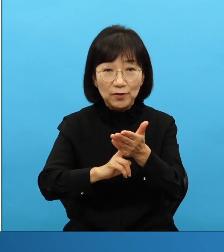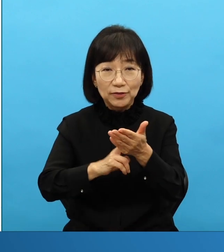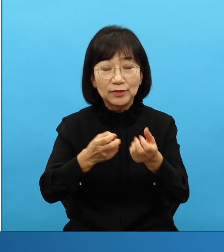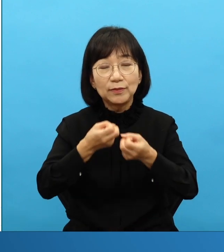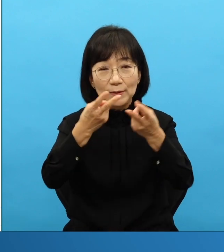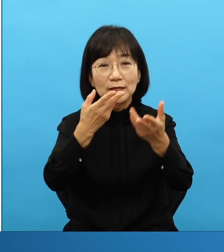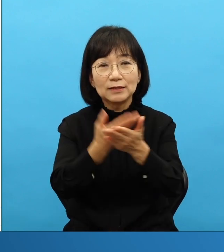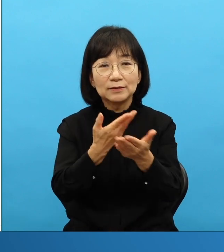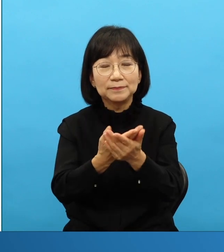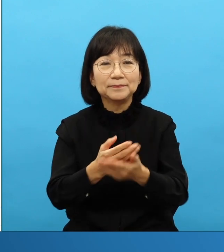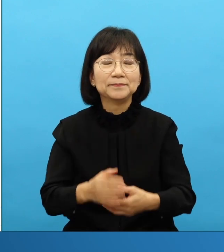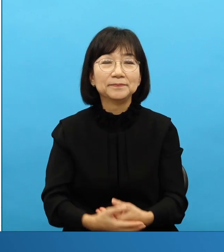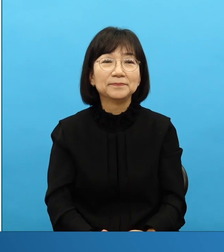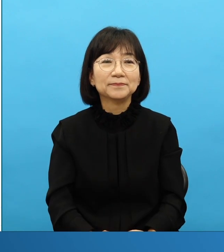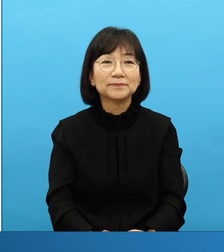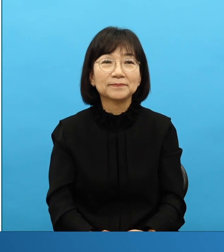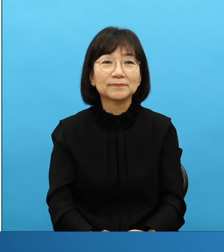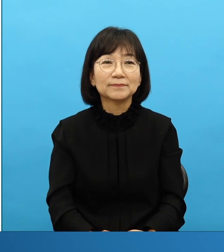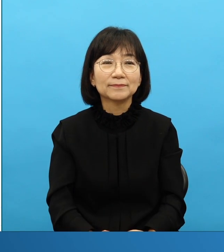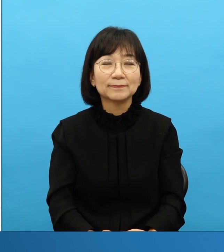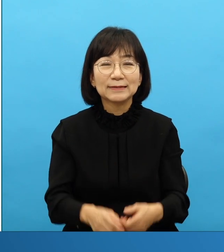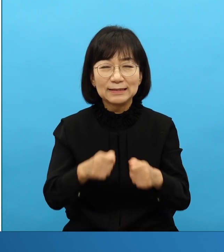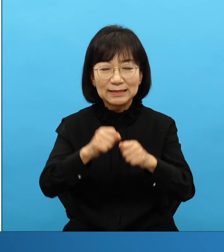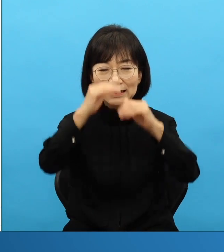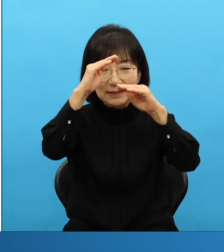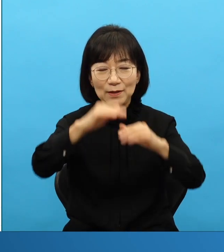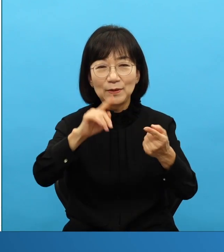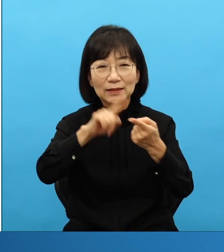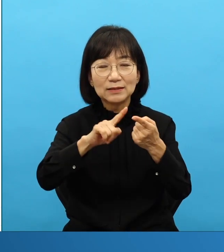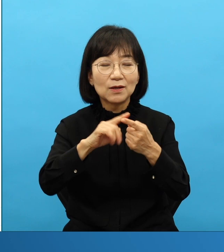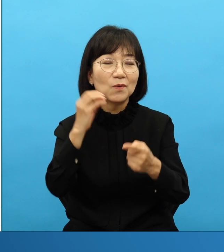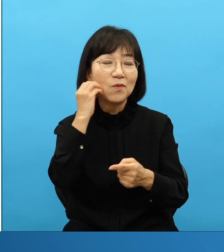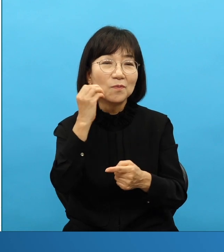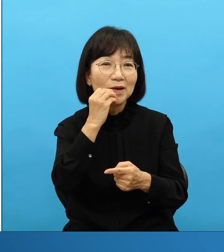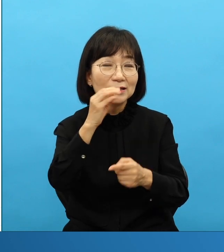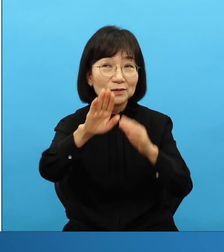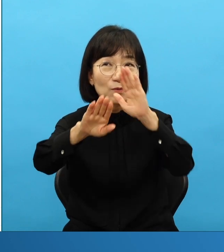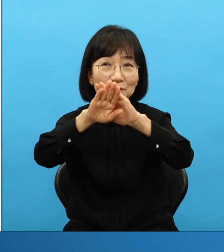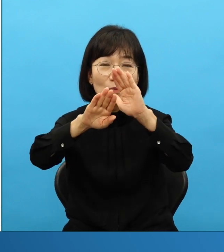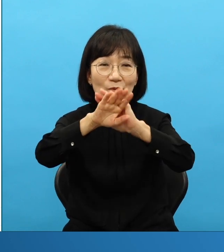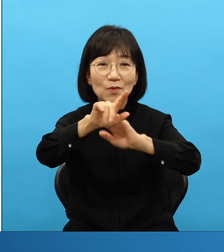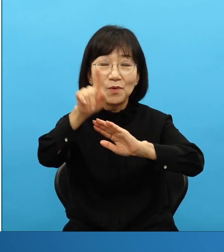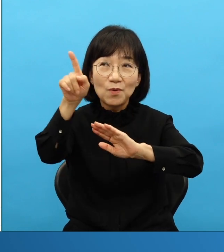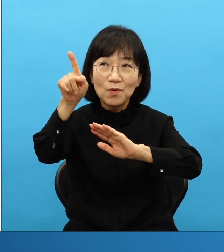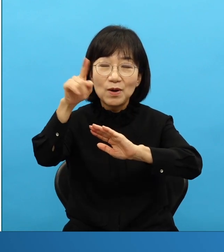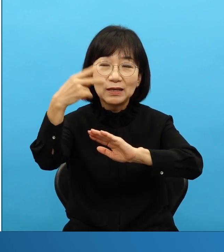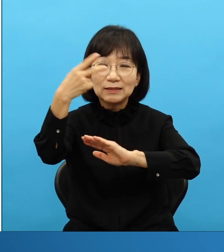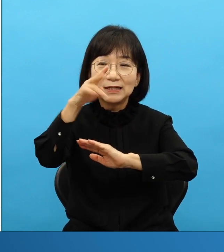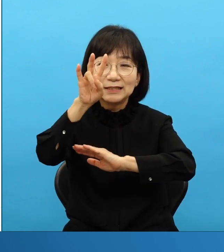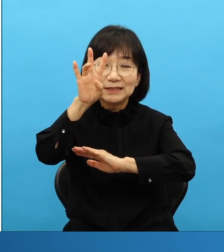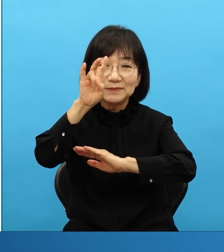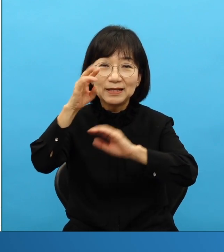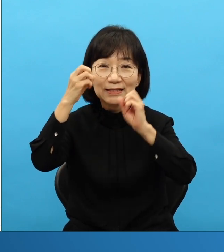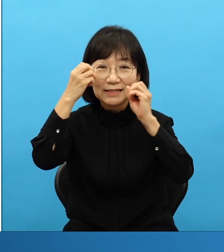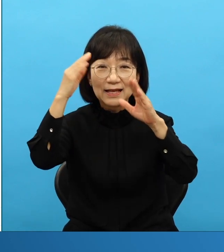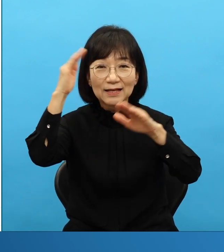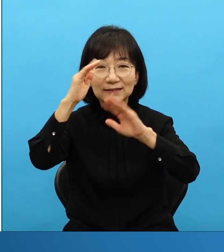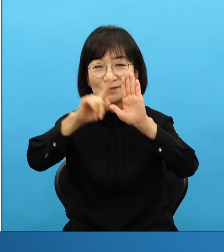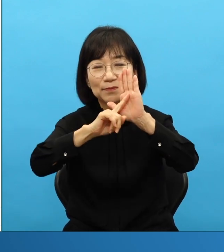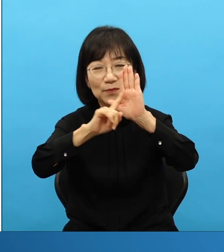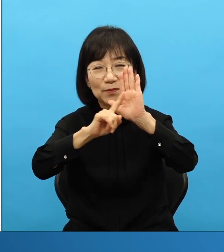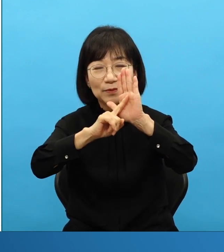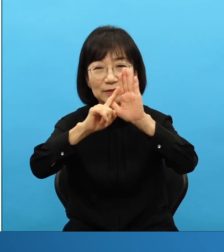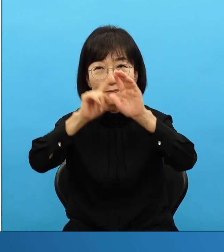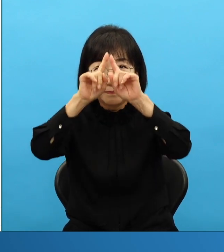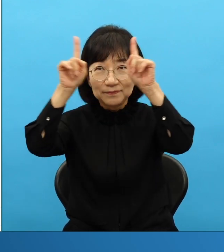합니다. 자세한 내용은 등록 안내 페이지 오른쪽 상단 2024학년도 신입생 모집 요강